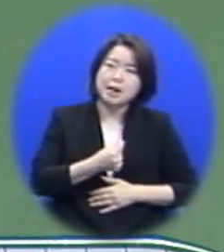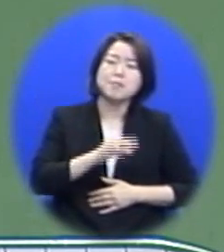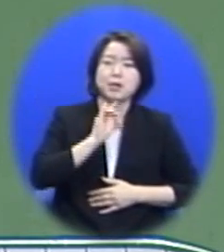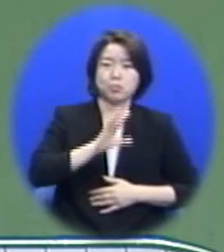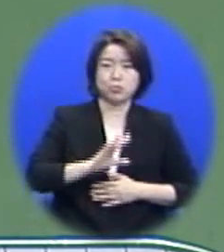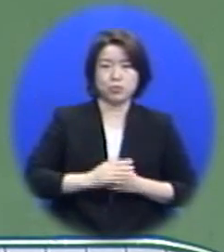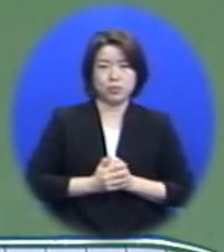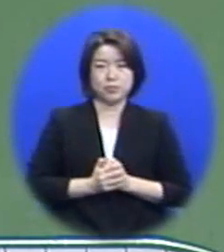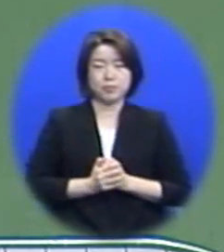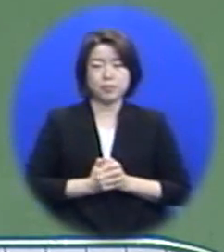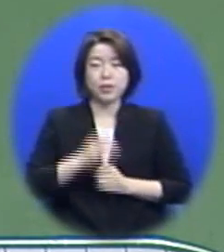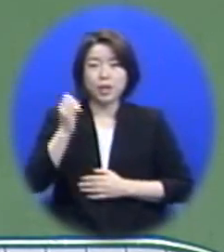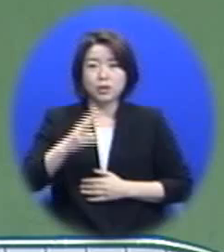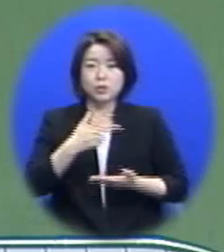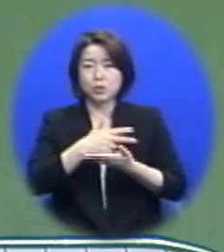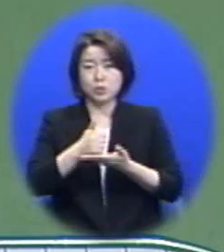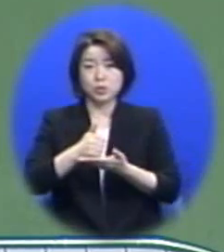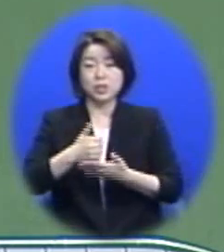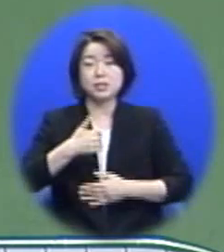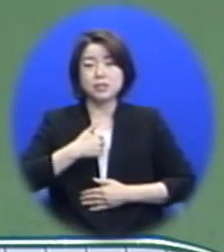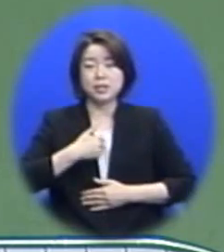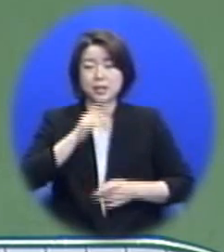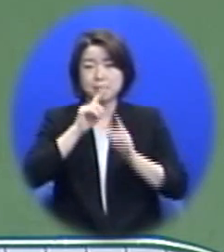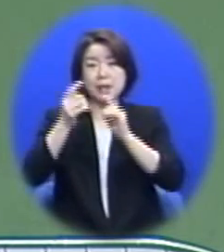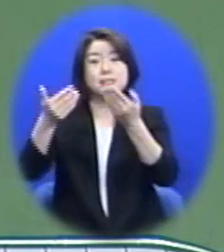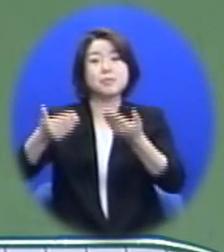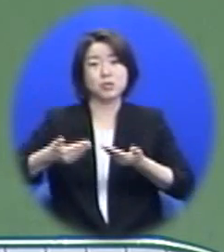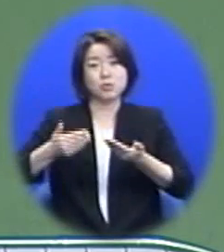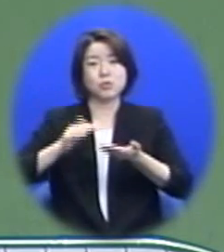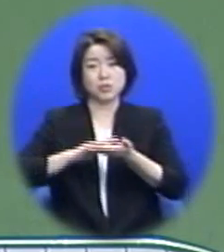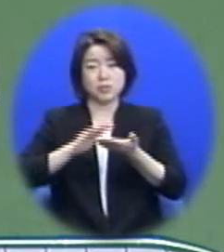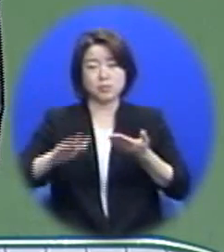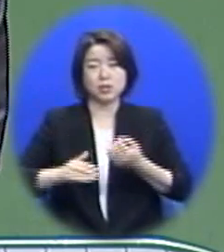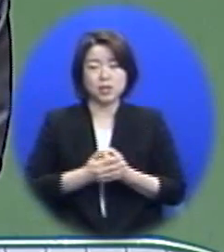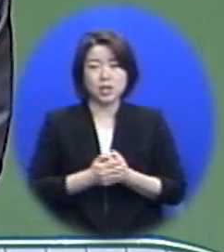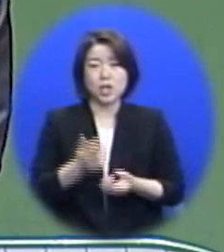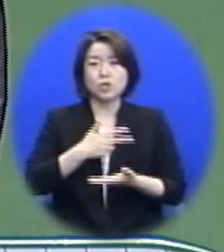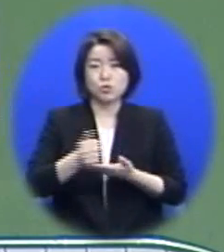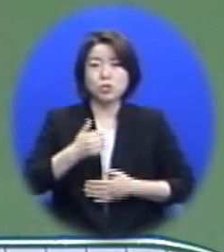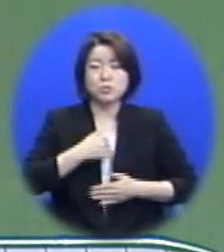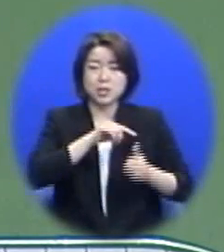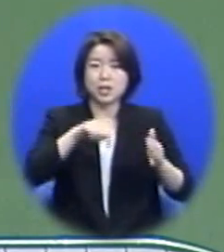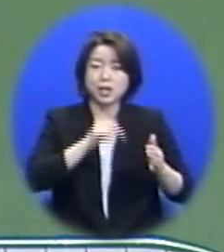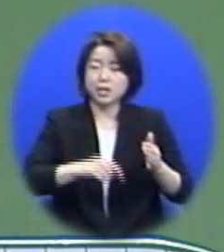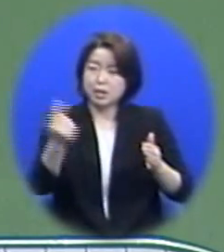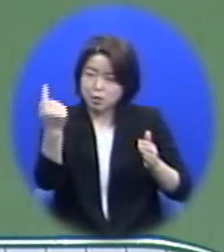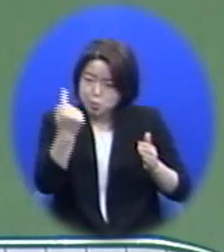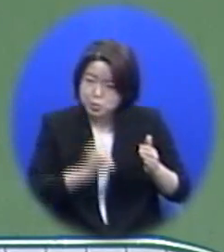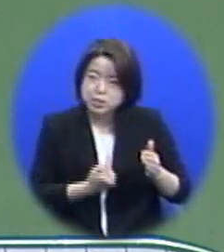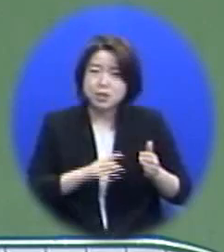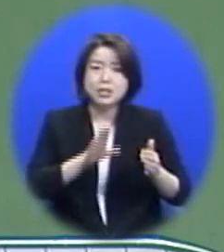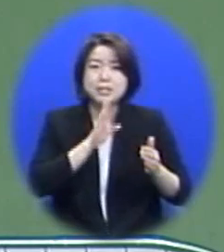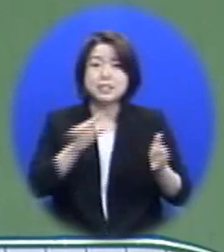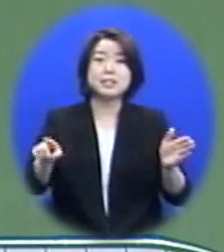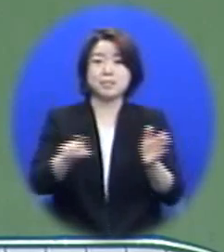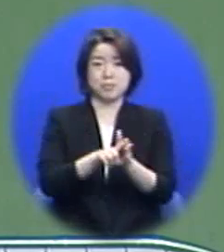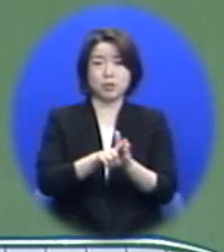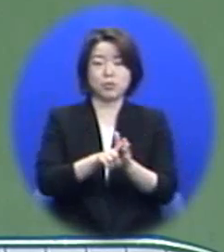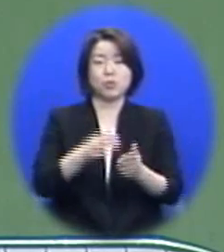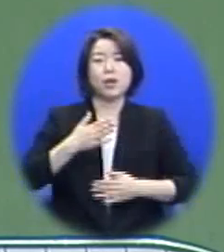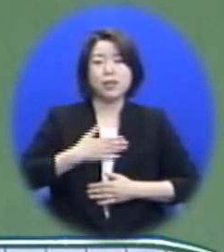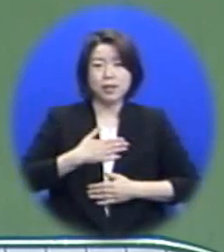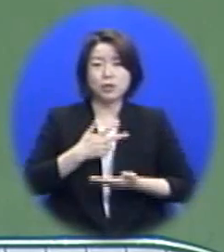없었습니다 그리고 주께서 저에게 말씀하셨어요 주님이 제 안에 오신 것을 진짜 믿고 나도 주님을